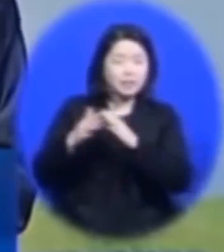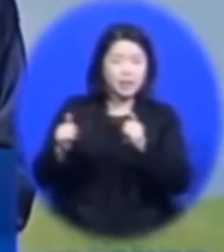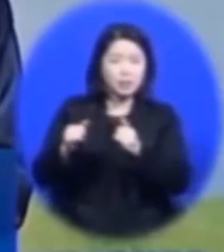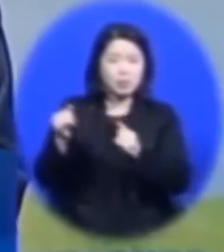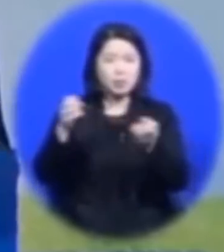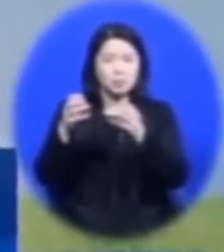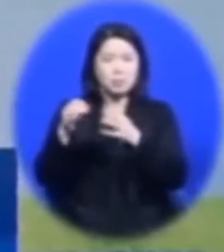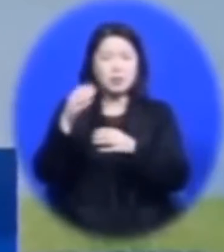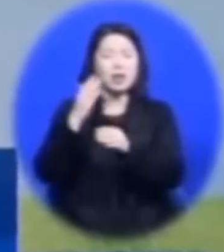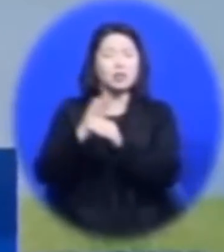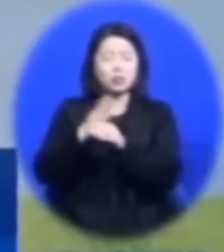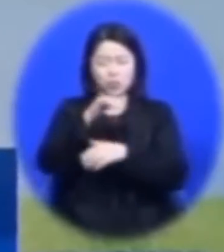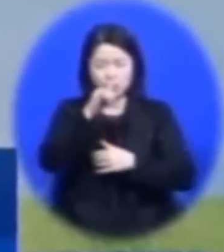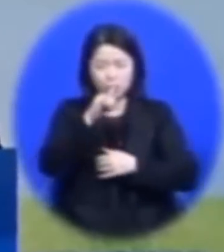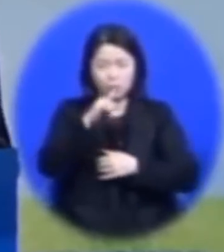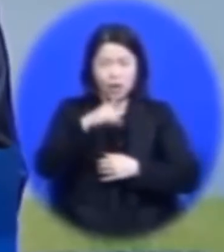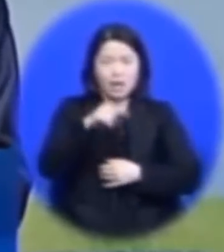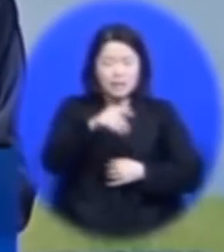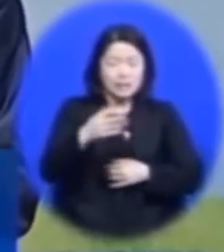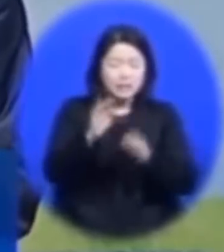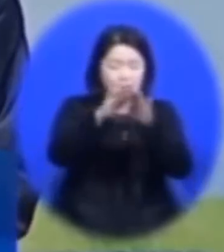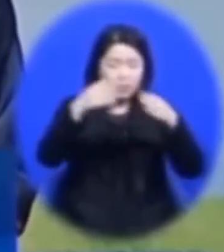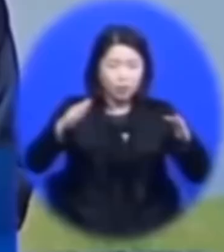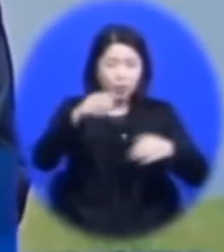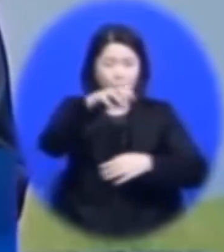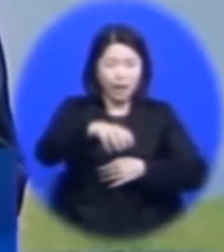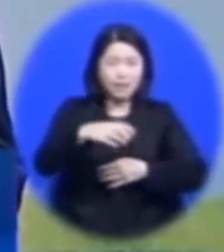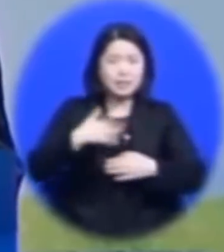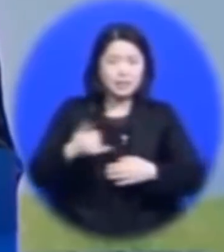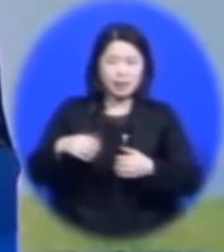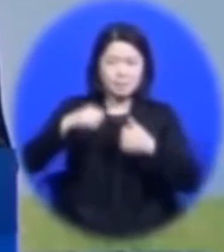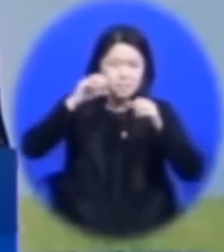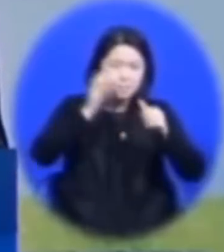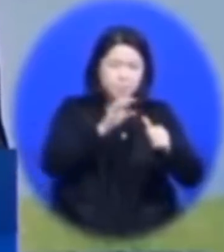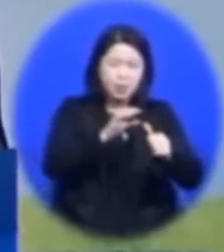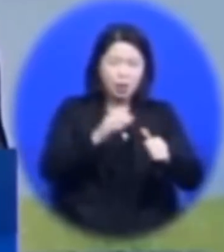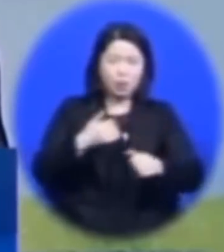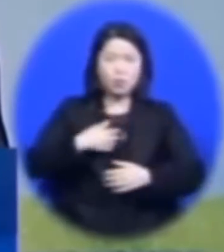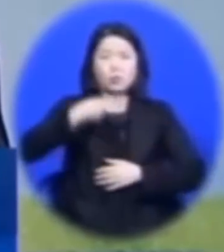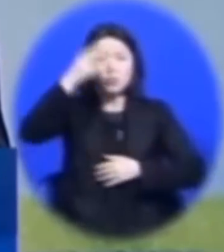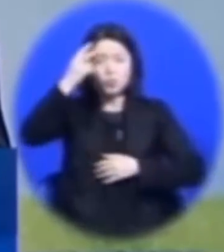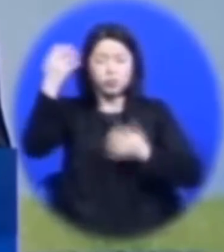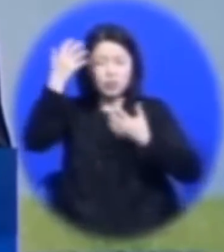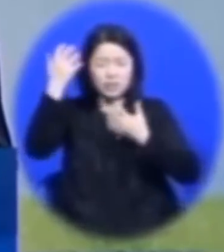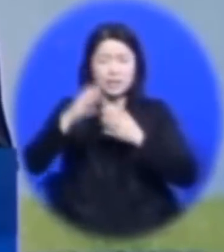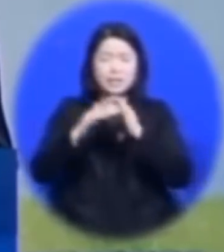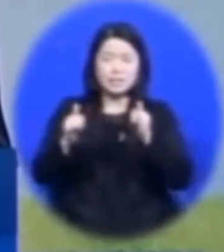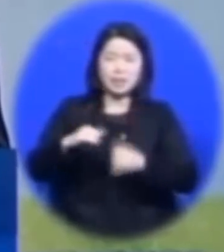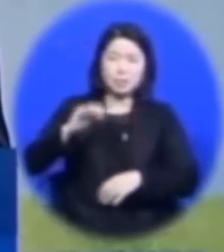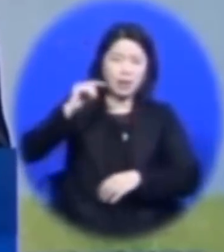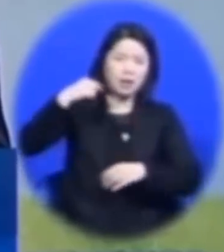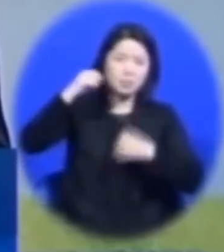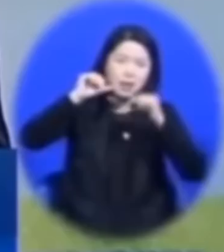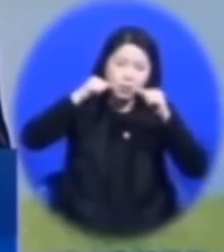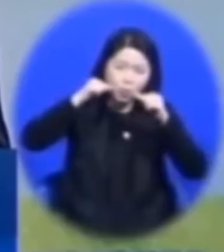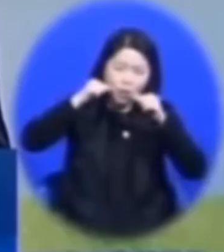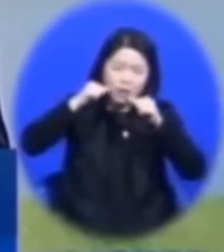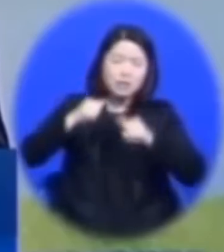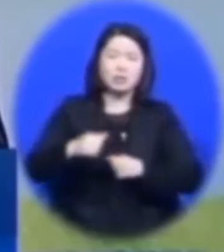성문에 앉아 있는 자들이 나를 비난하고 술에 취한 자들의 나를 두고서 빈정거리는 노래를 지어 흥얼거리며